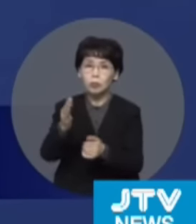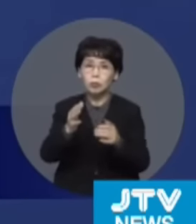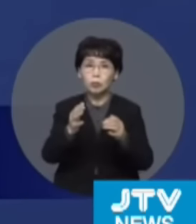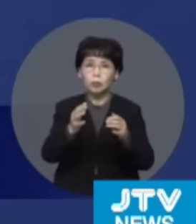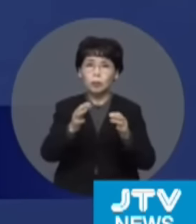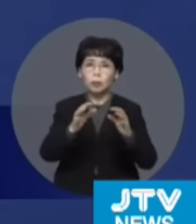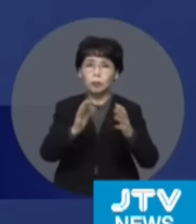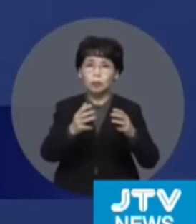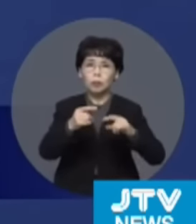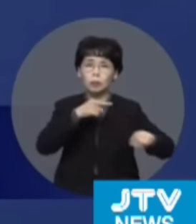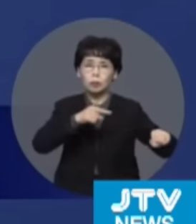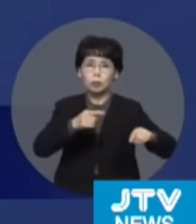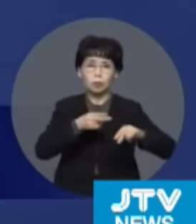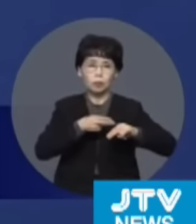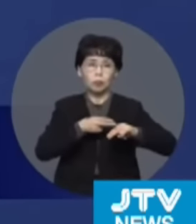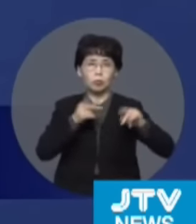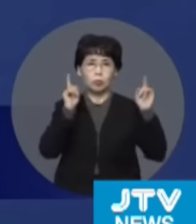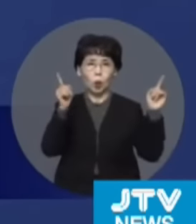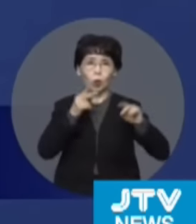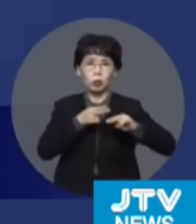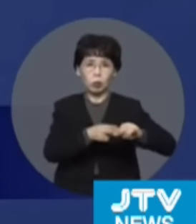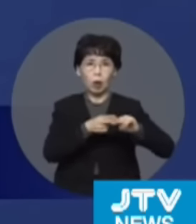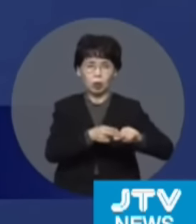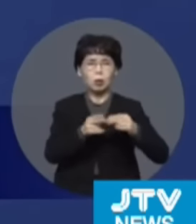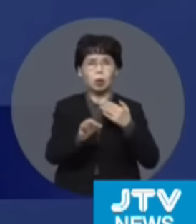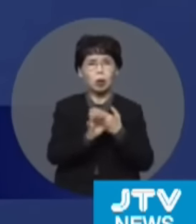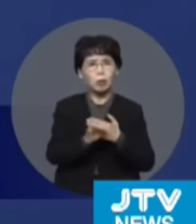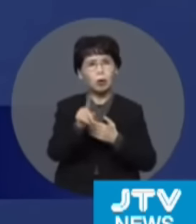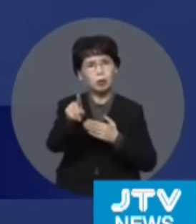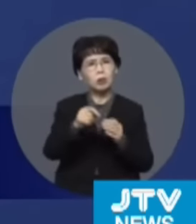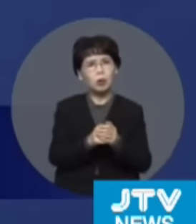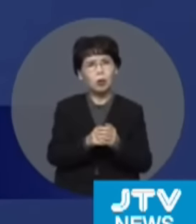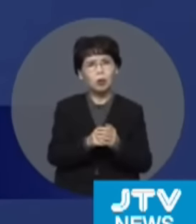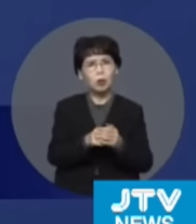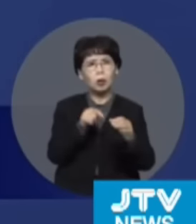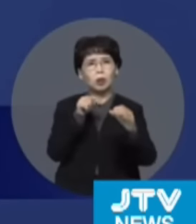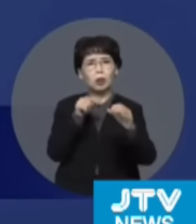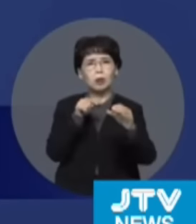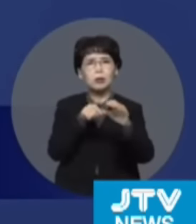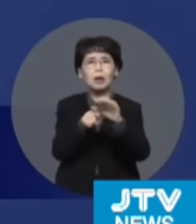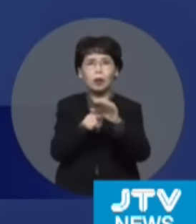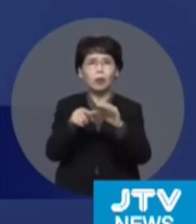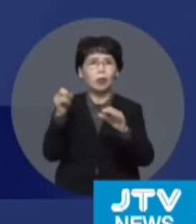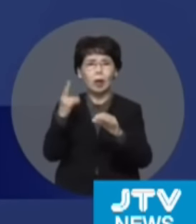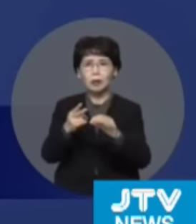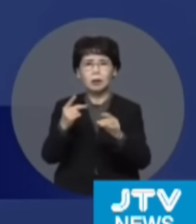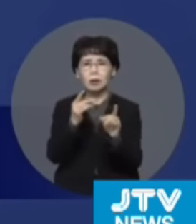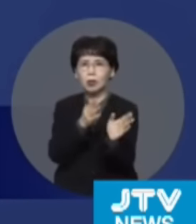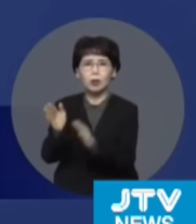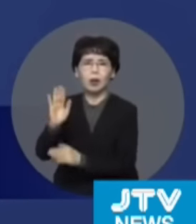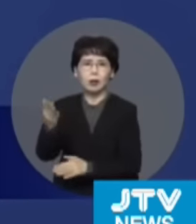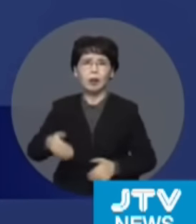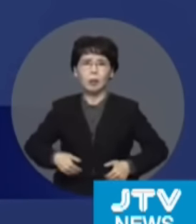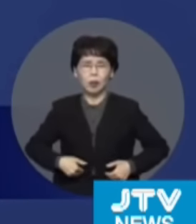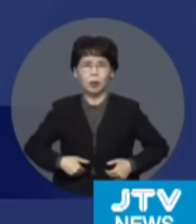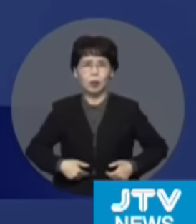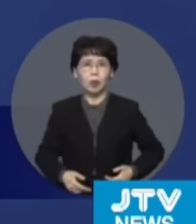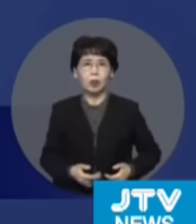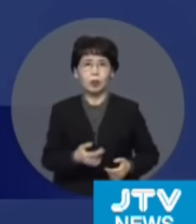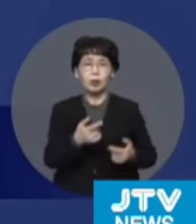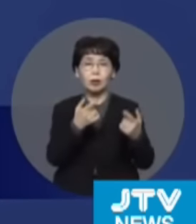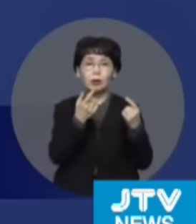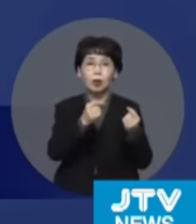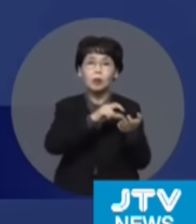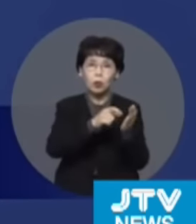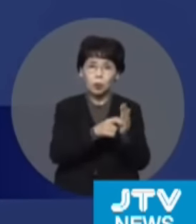그거는 국어사전을 좀 다시 좀 정리를 해야 될 것 같다는 생각은 좀 들고요. 다만 이제